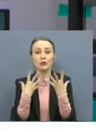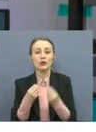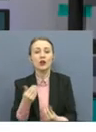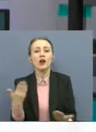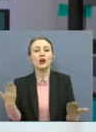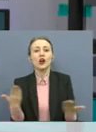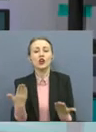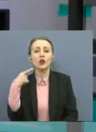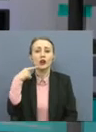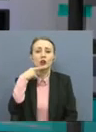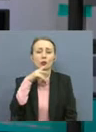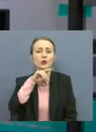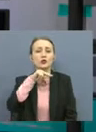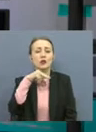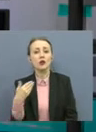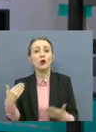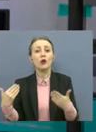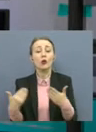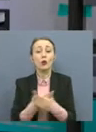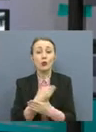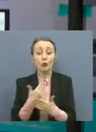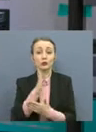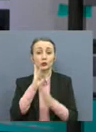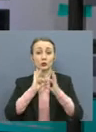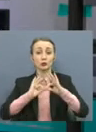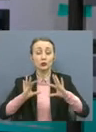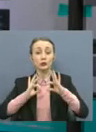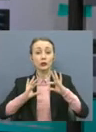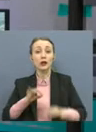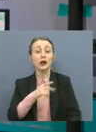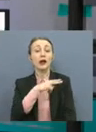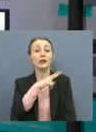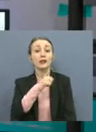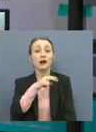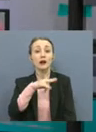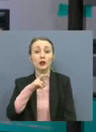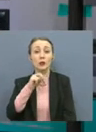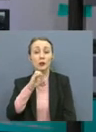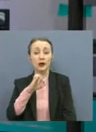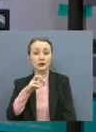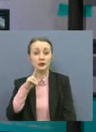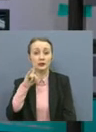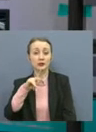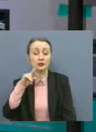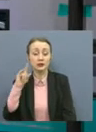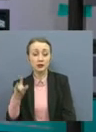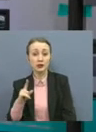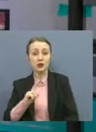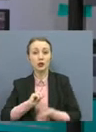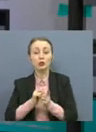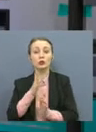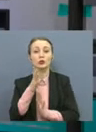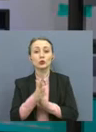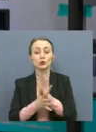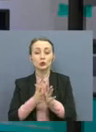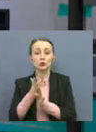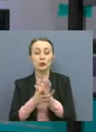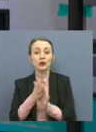әлеуметтік-экономикалық ахуалы ең басты көрсеткіш. Ақмола облысы аталмыш көрсеткіш бойынша 2010 жылдың қорытындысына сәйкес